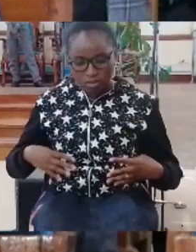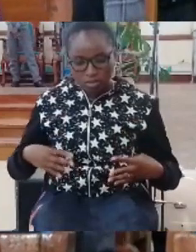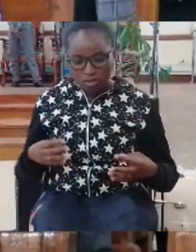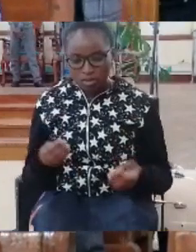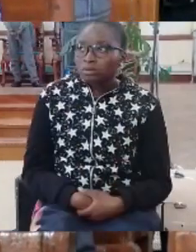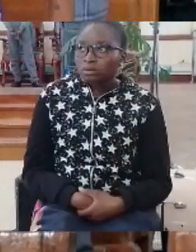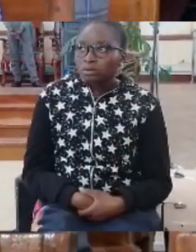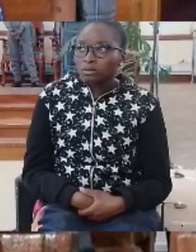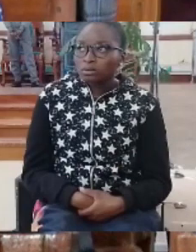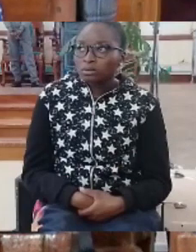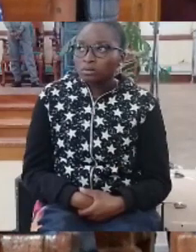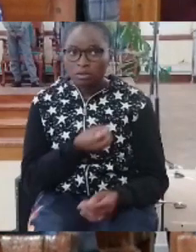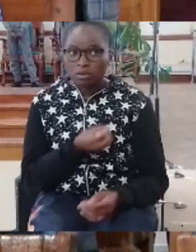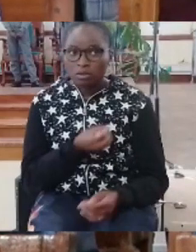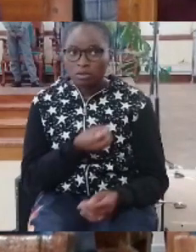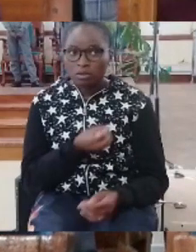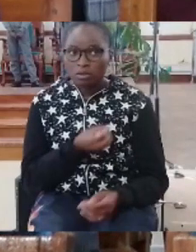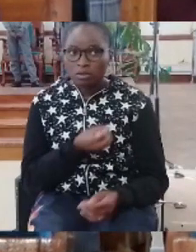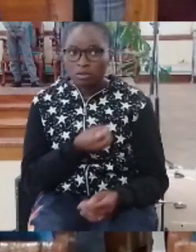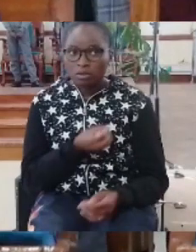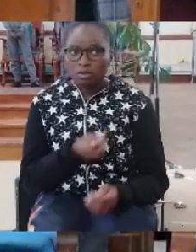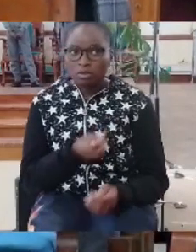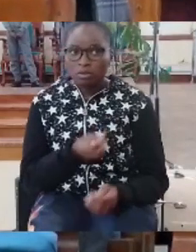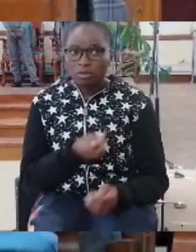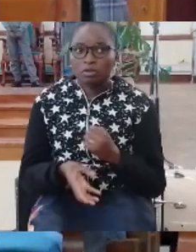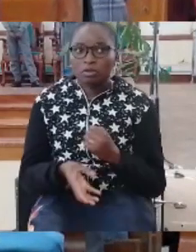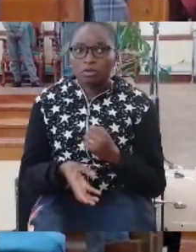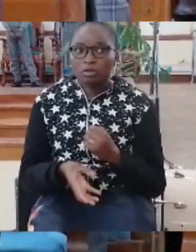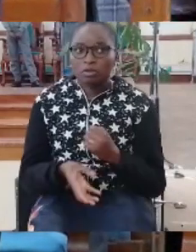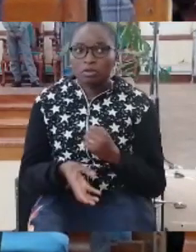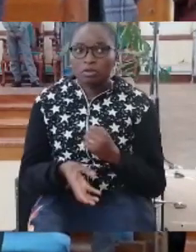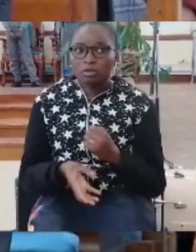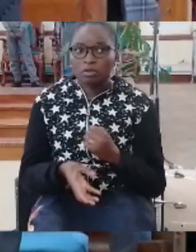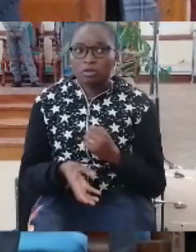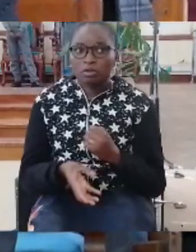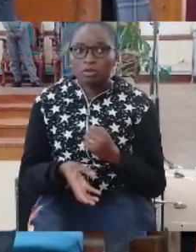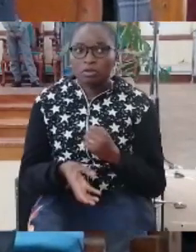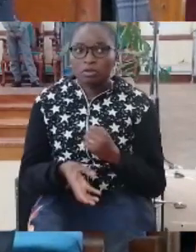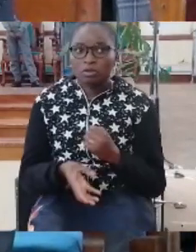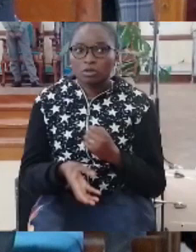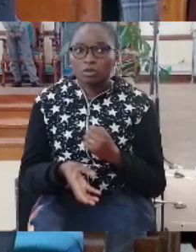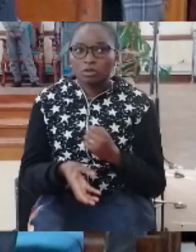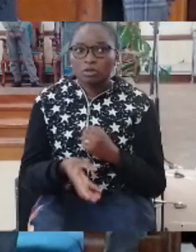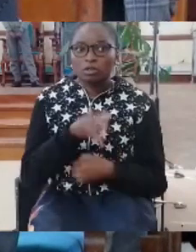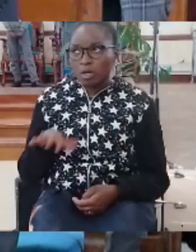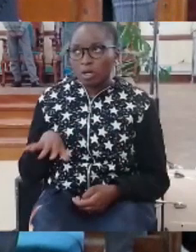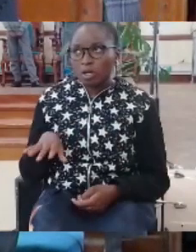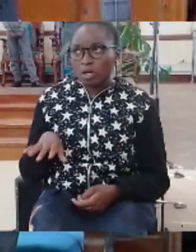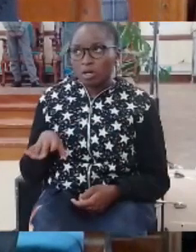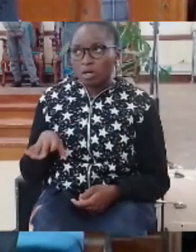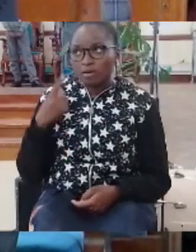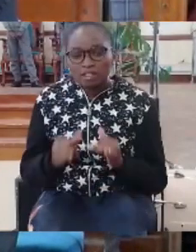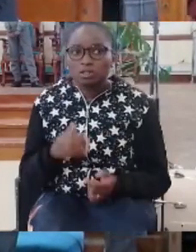of war. Dari ya hotuo. Na alea maumete ega idhuda. Matiwe kwa hotuo netake. Toke ina woshe pueno. Just let God have his